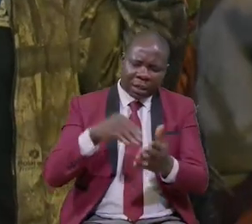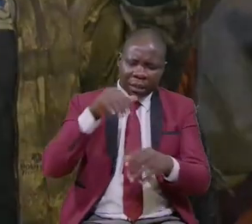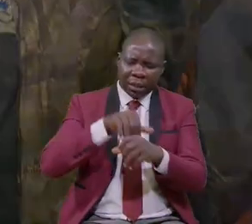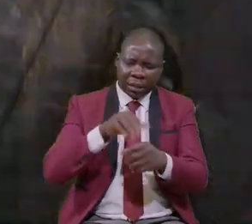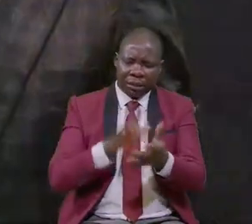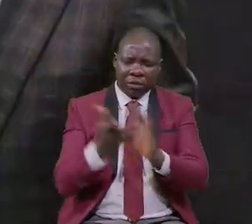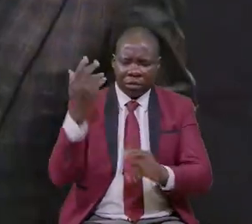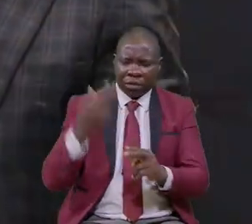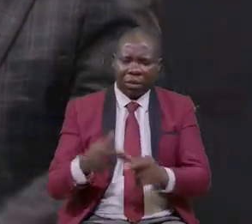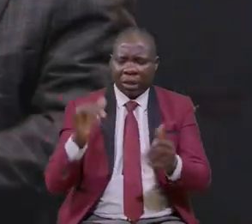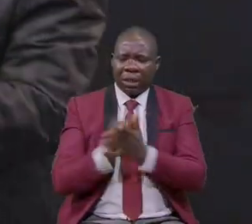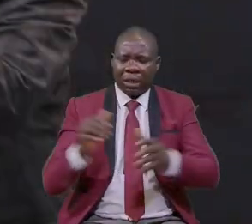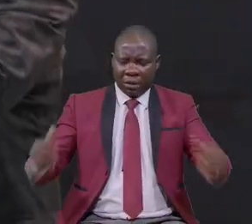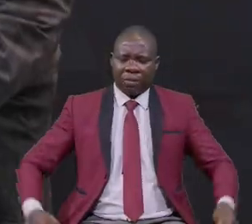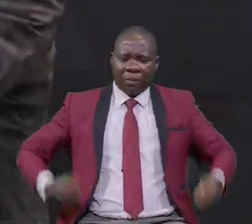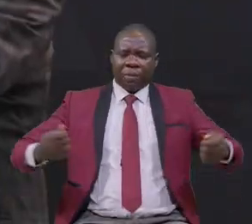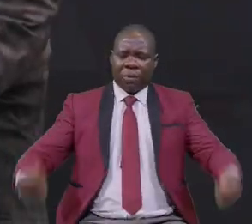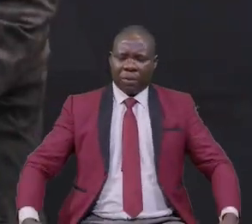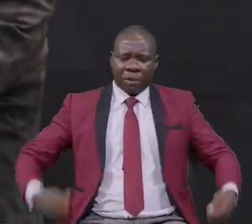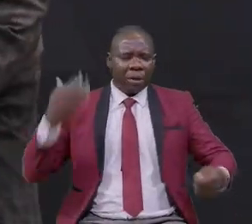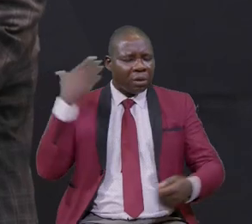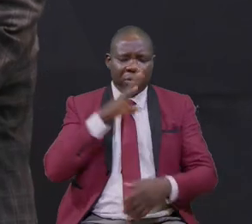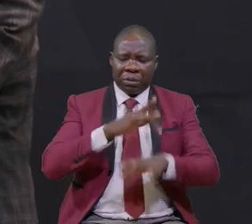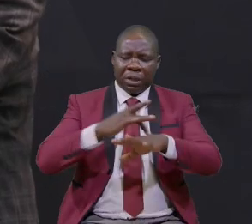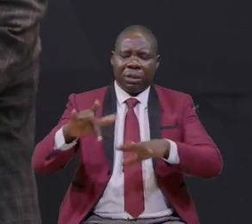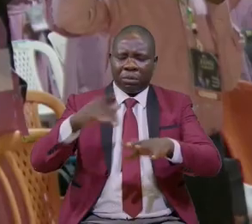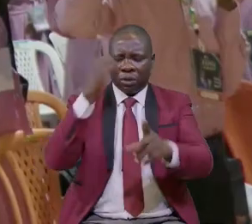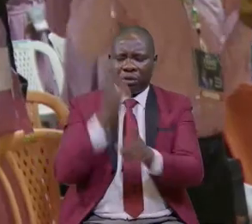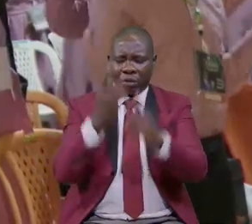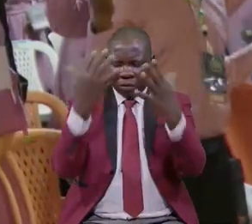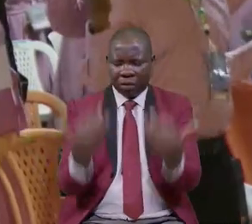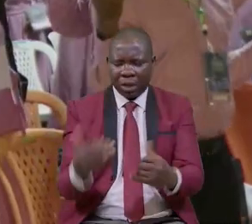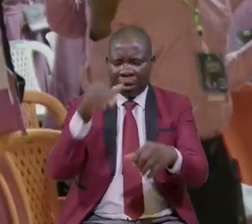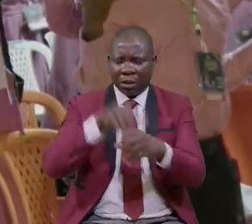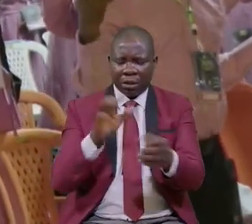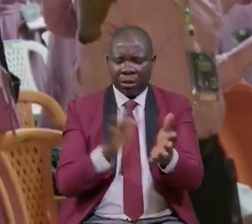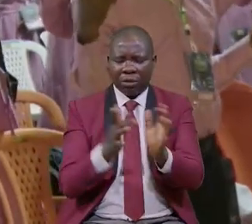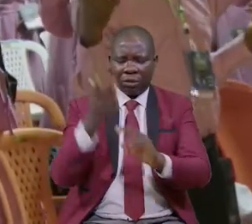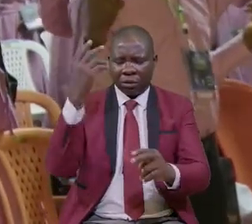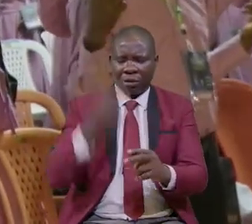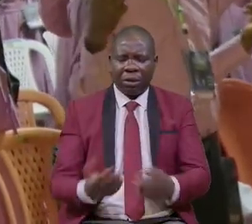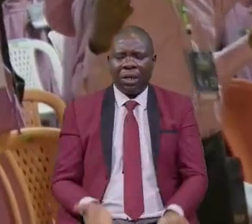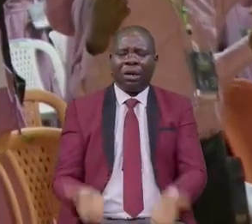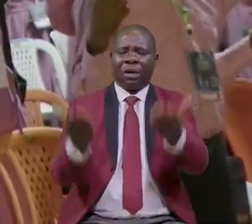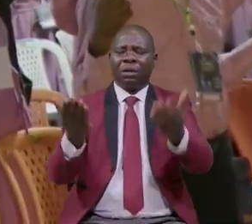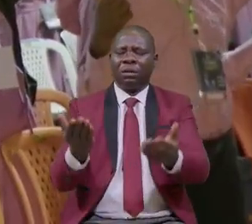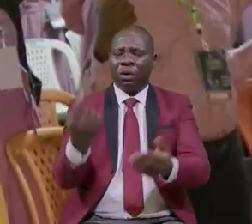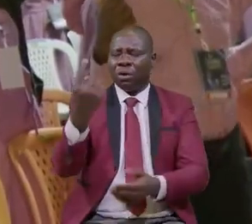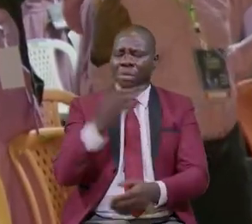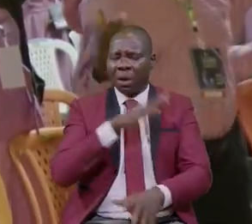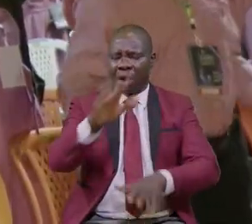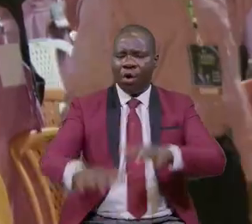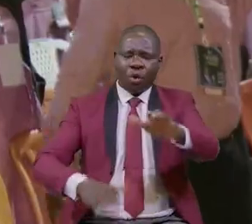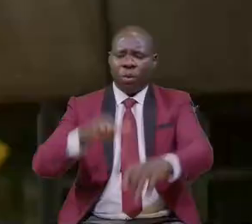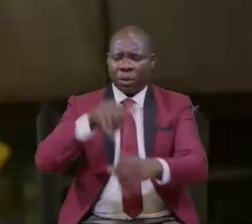paralysé ce fauteuil roulant sera maintenant lève-toi et marche au